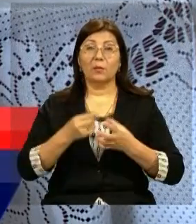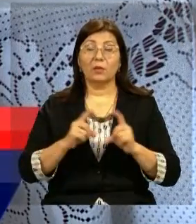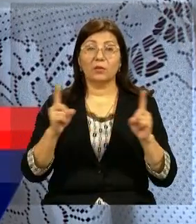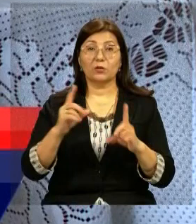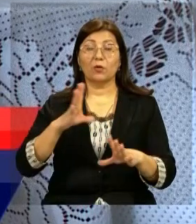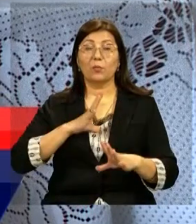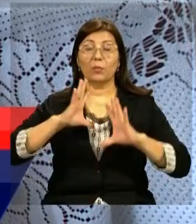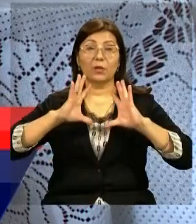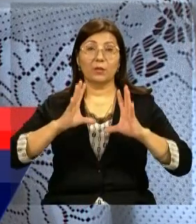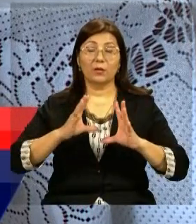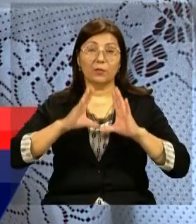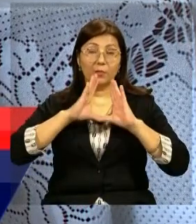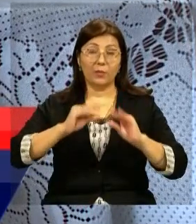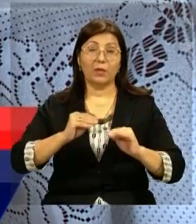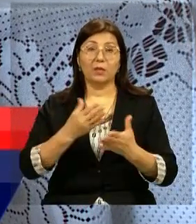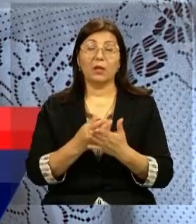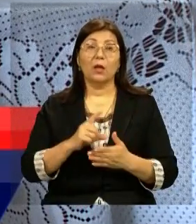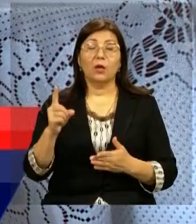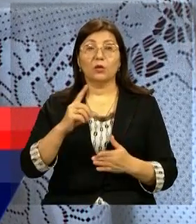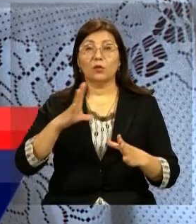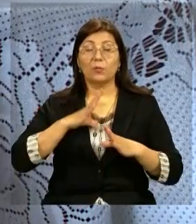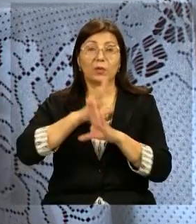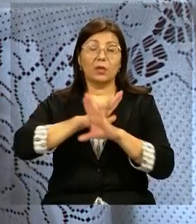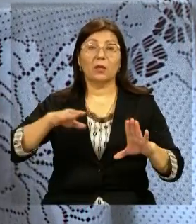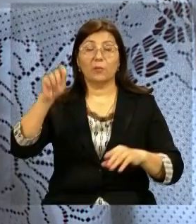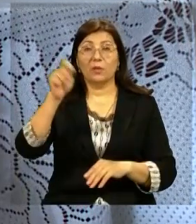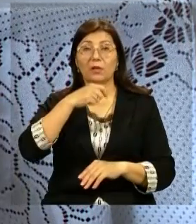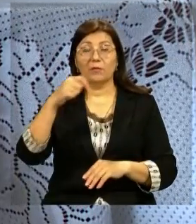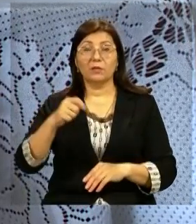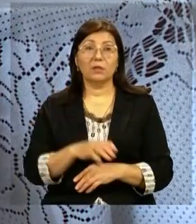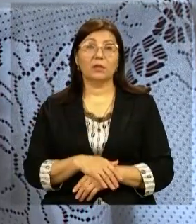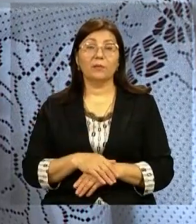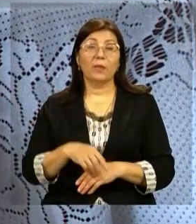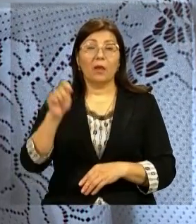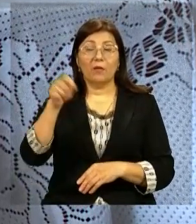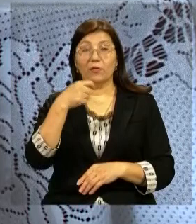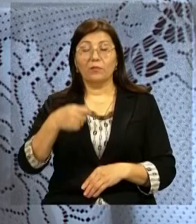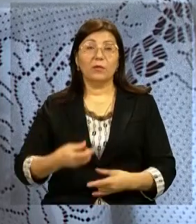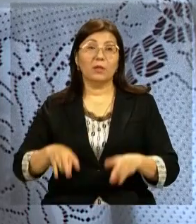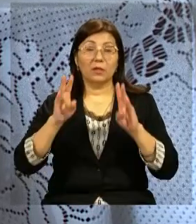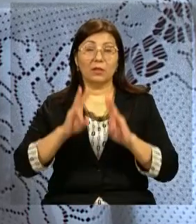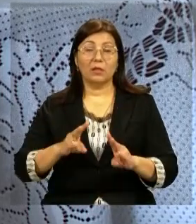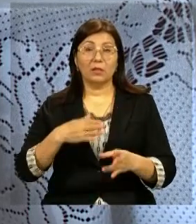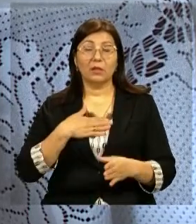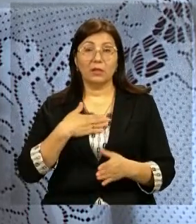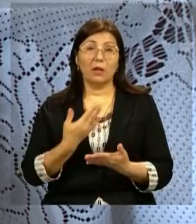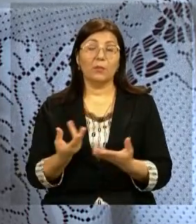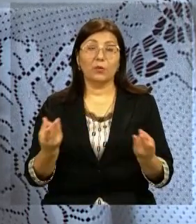чтобы был мир во всем мире, чтобы не было войны. Война нам не нужна. Нам надо дружба с